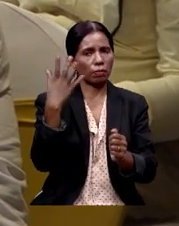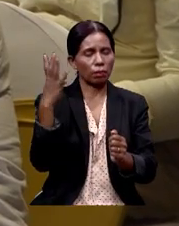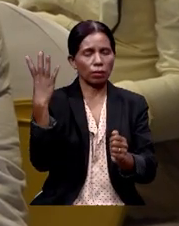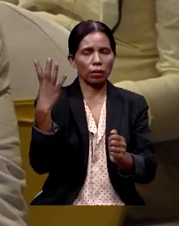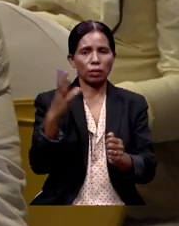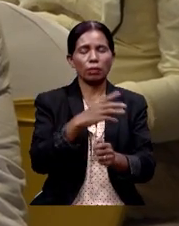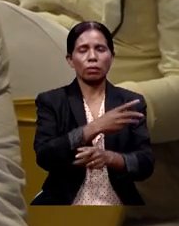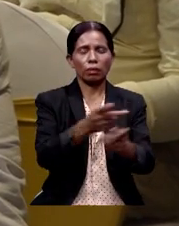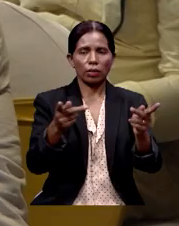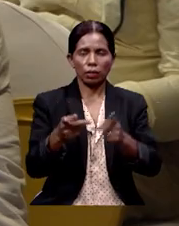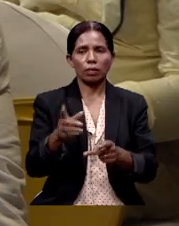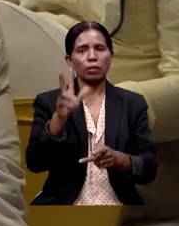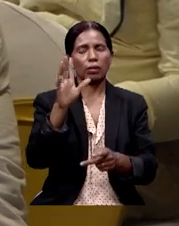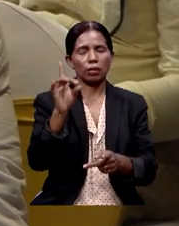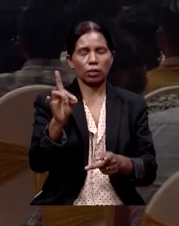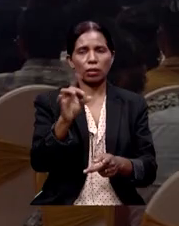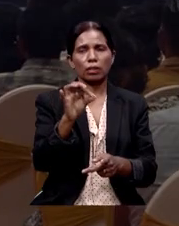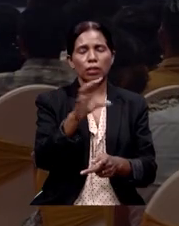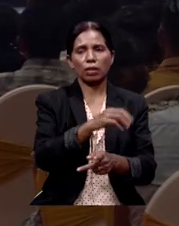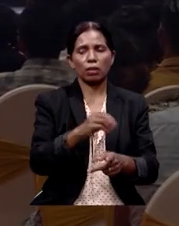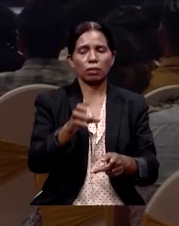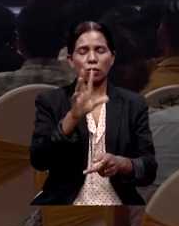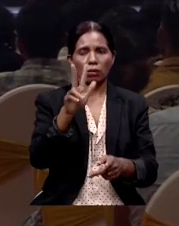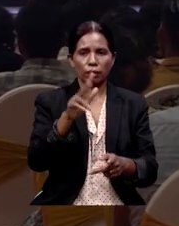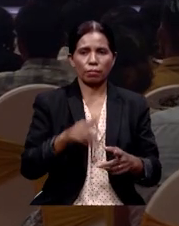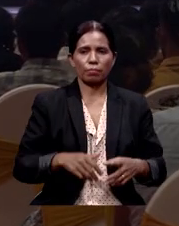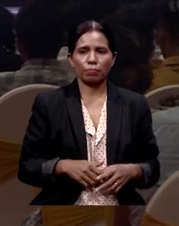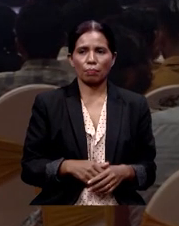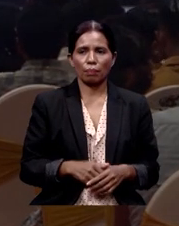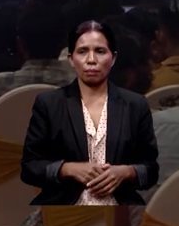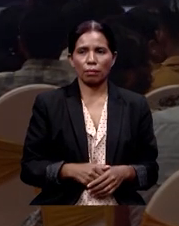turismo sia no sektor komersiu tolu. Luciano Amaral, Aderito Ximenes, ZMN.